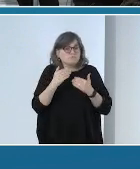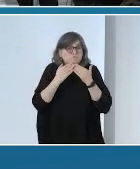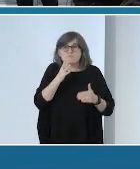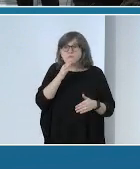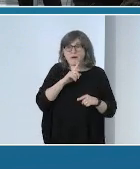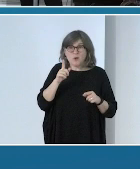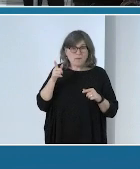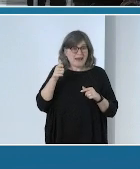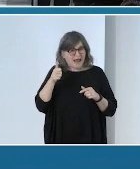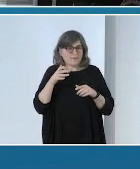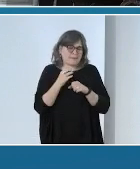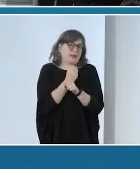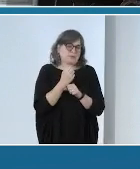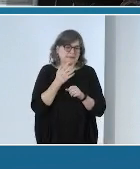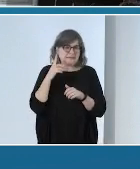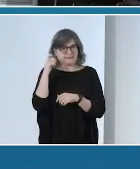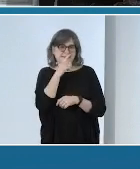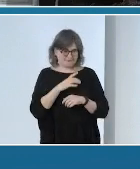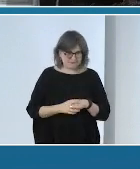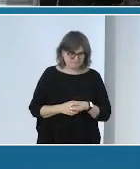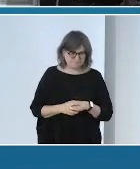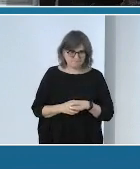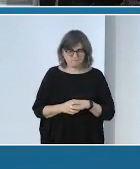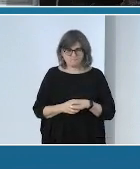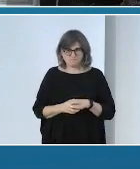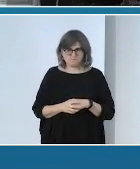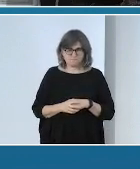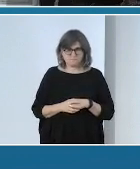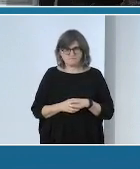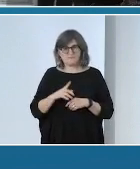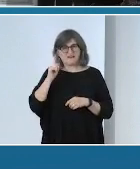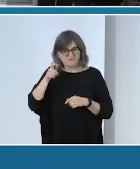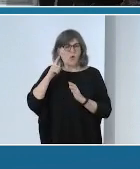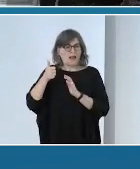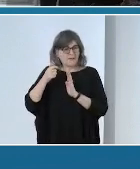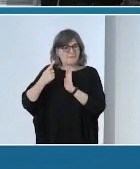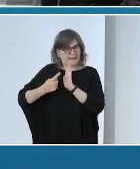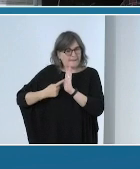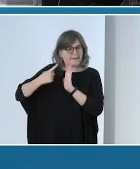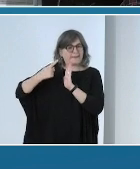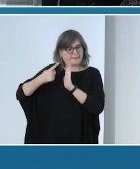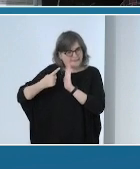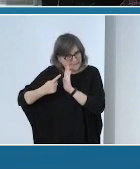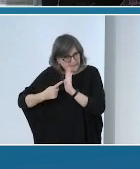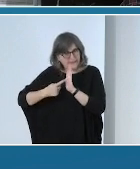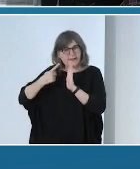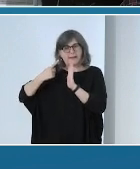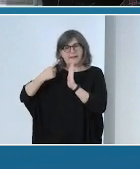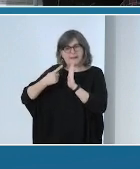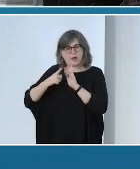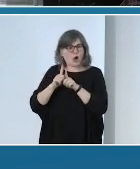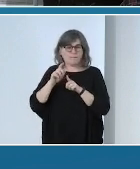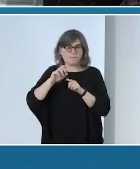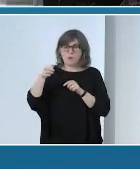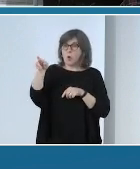des performances très affaiblies. Voilà. Il va falloir qu'elle fasse ce retour comme si